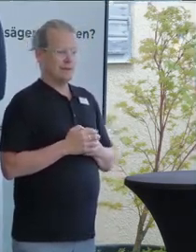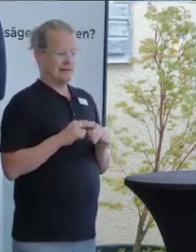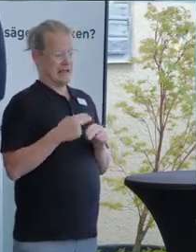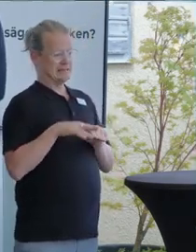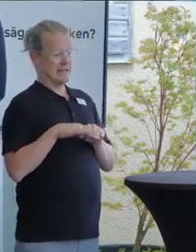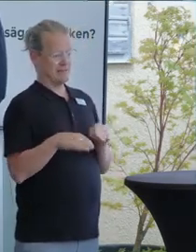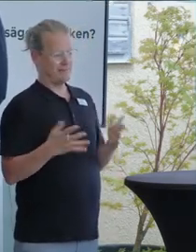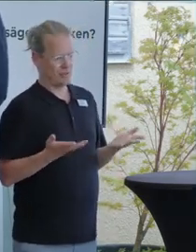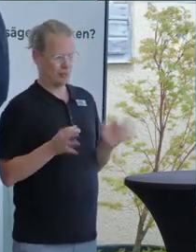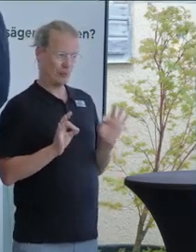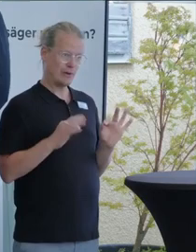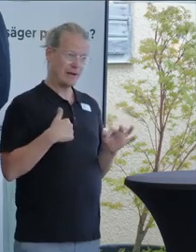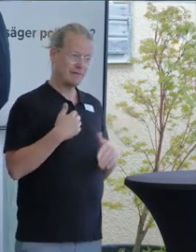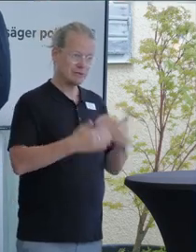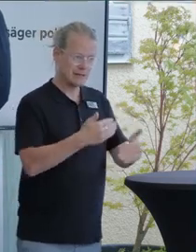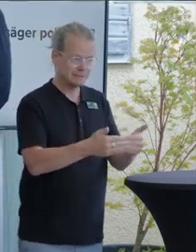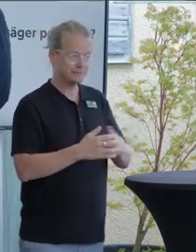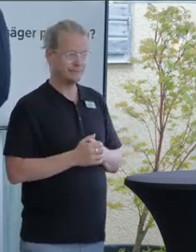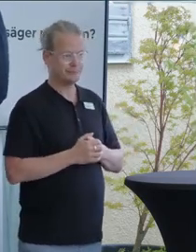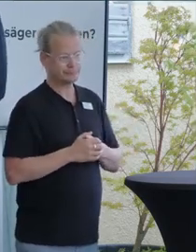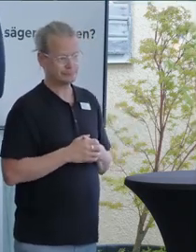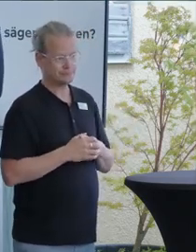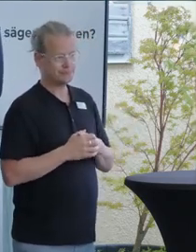det här? Ska du börja? Att stärka